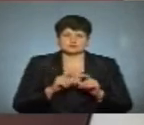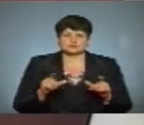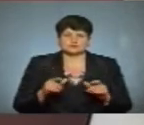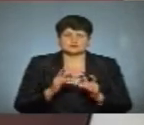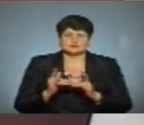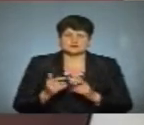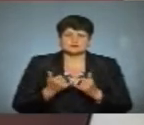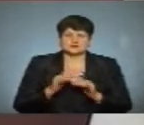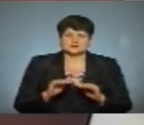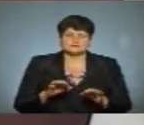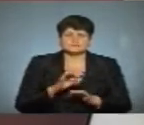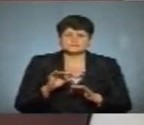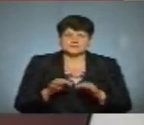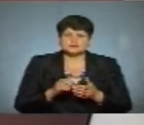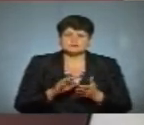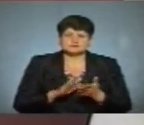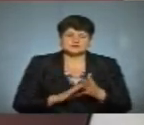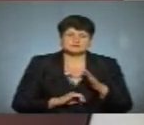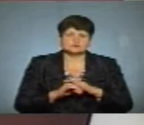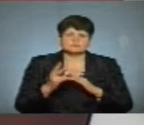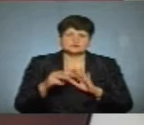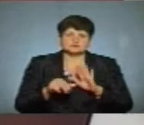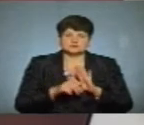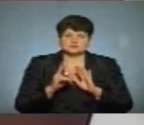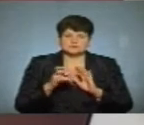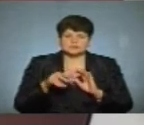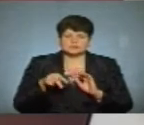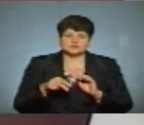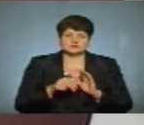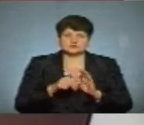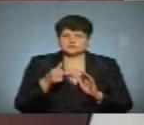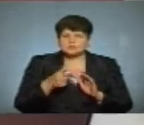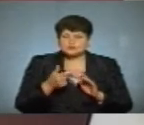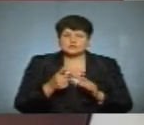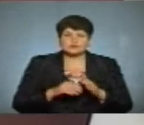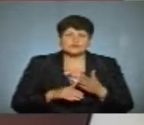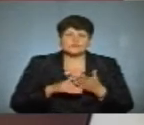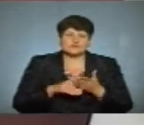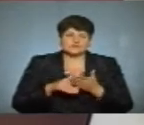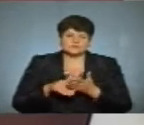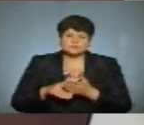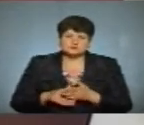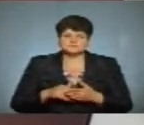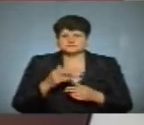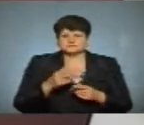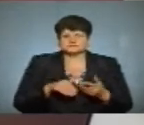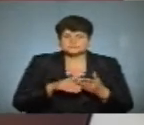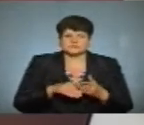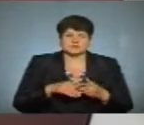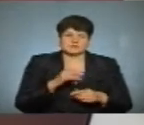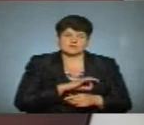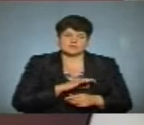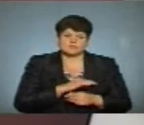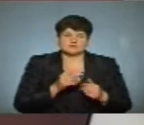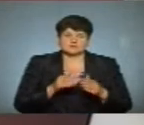дітей-сиріт. Зареєстрували фонд 26 квітня 2006 року. Волонтери фонду адаптовують вихованців та випускників інтернатних